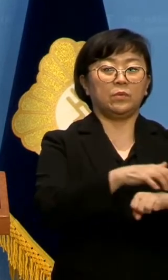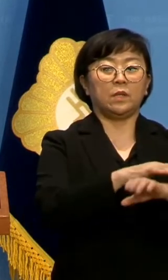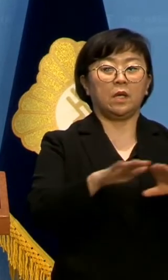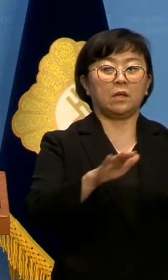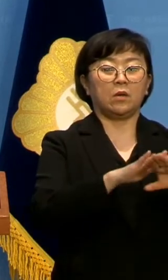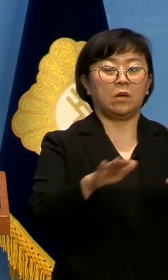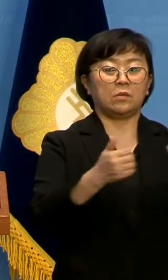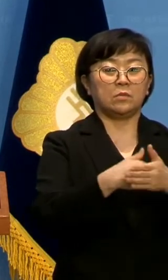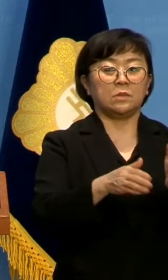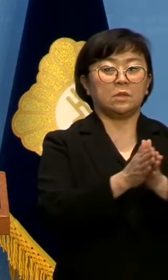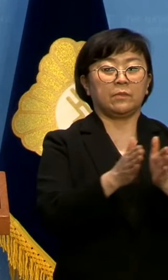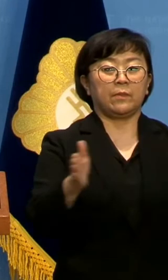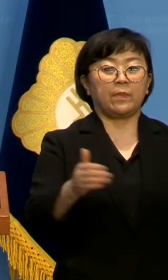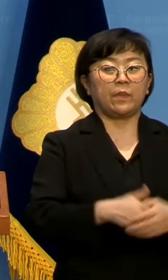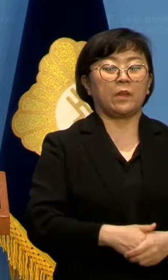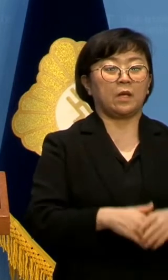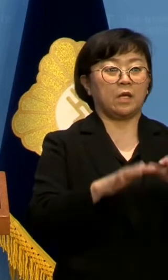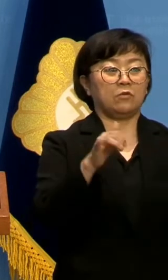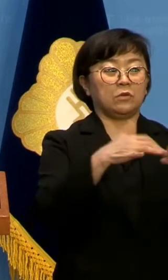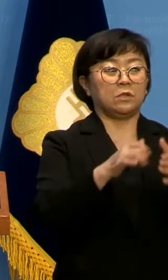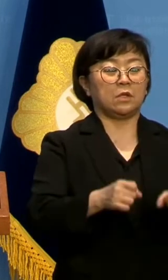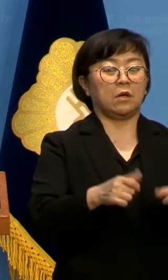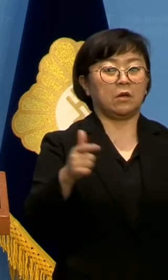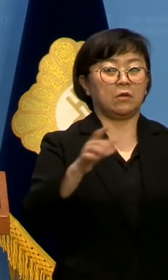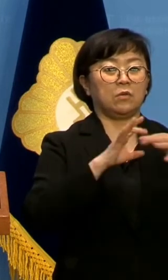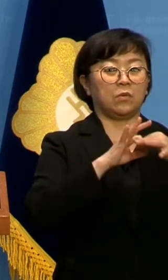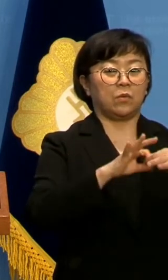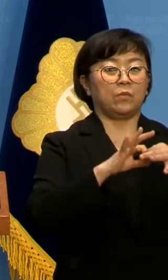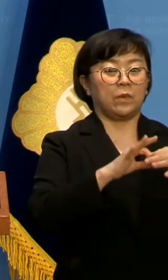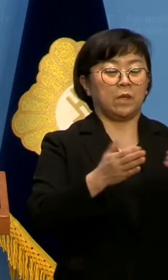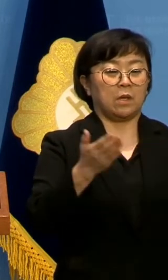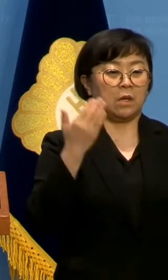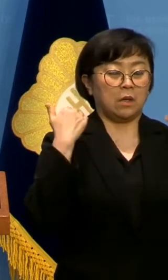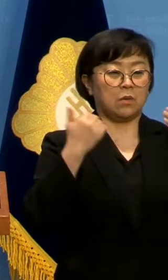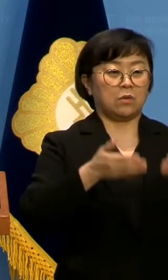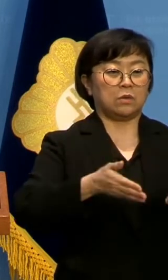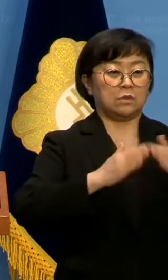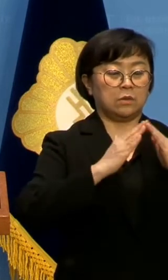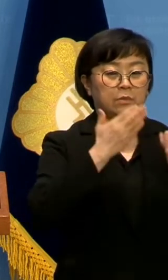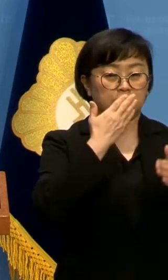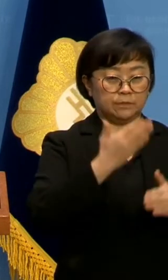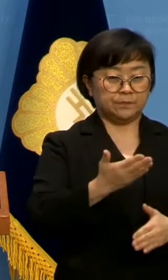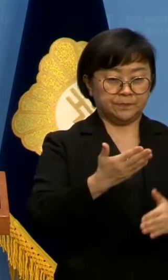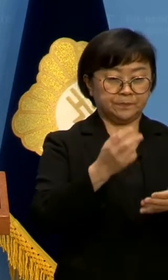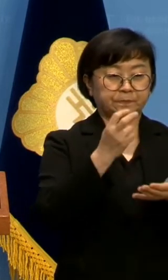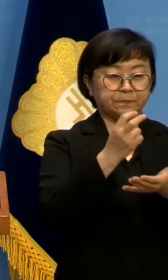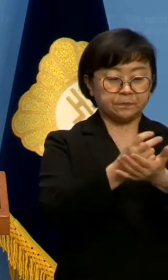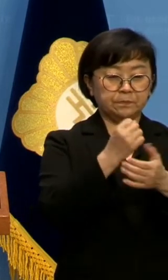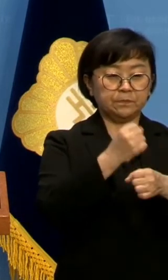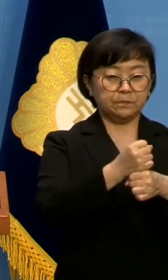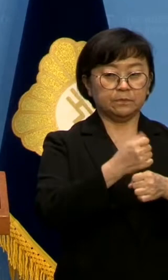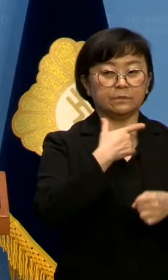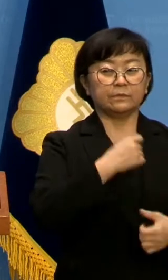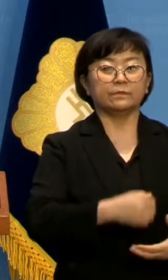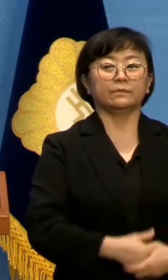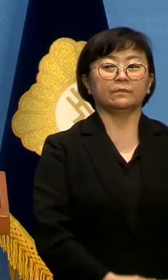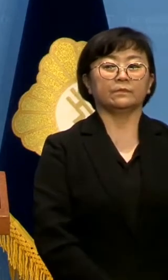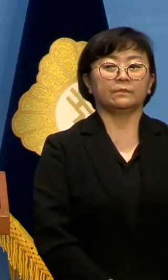해결하는 것에서 시작해서 인구 증가와 연동해서 학교를 신설할 수 있는 규정을 마련하고자